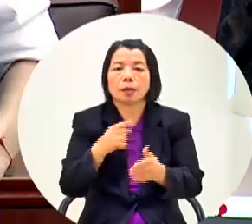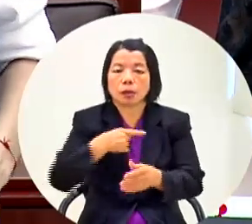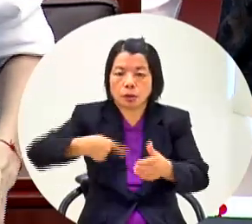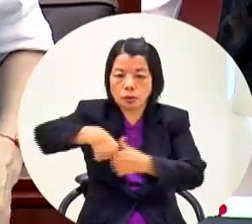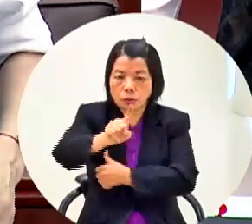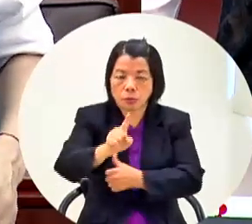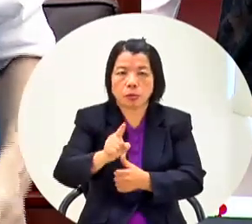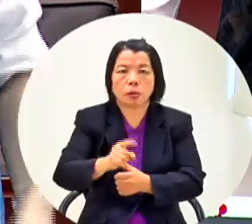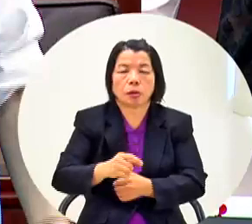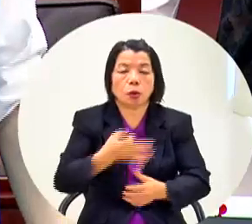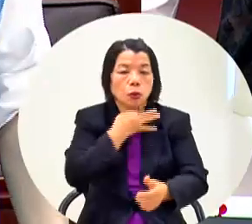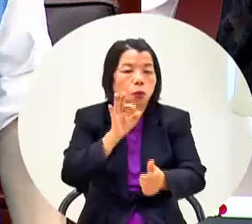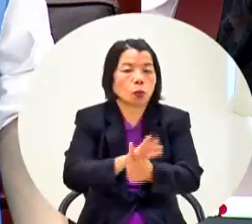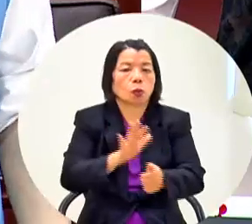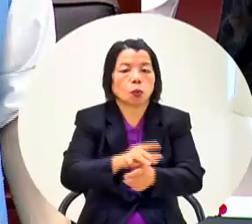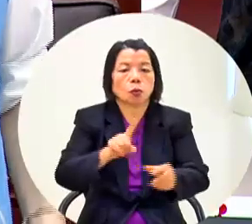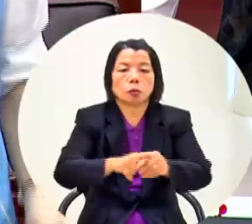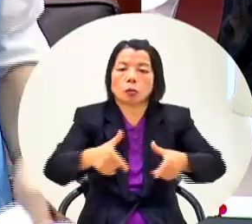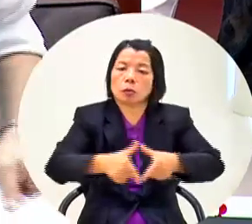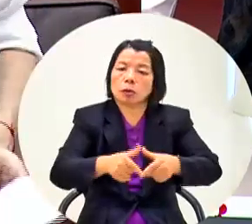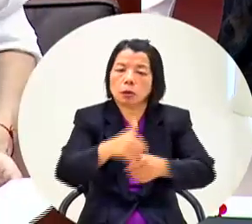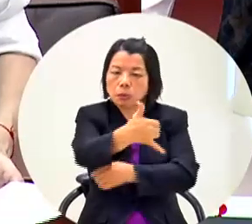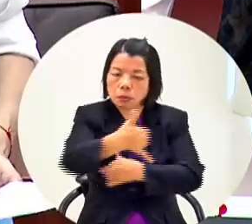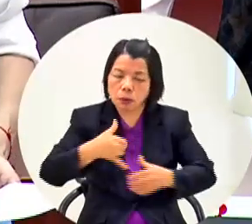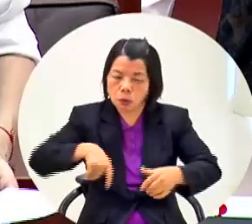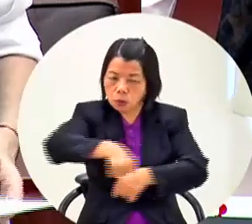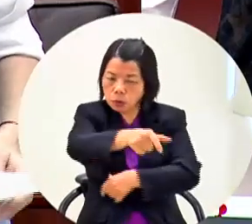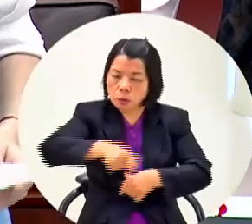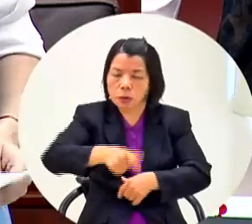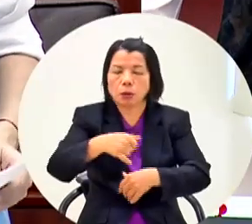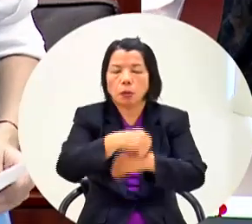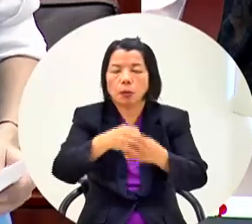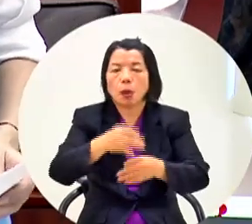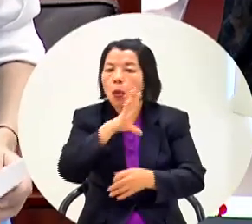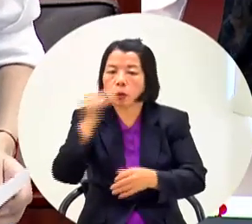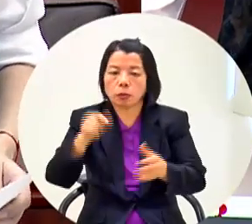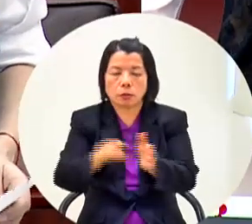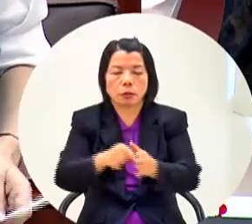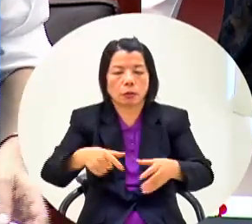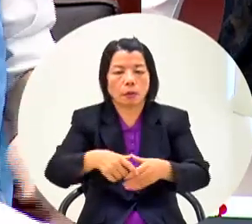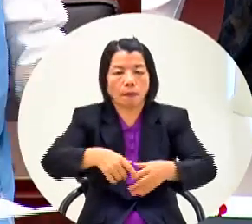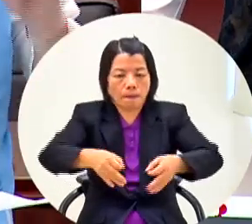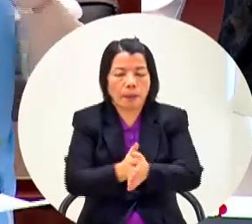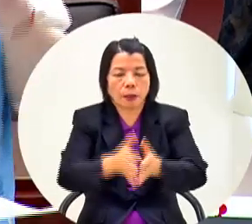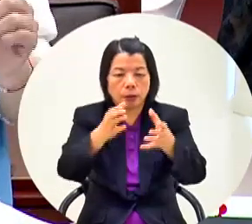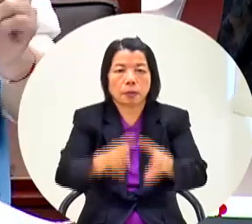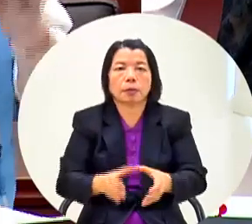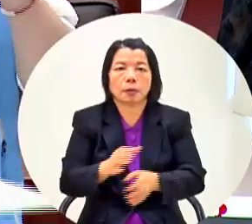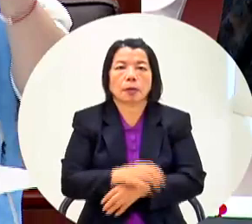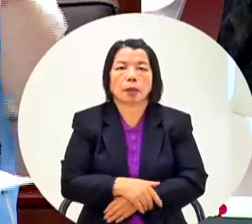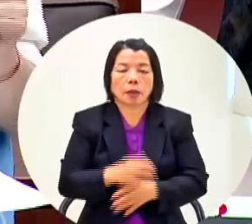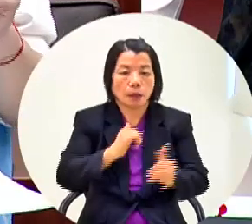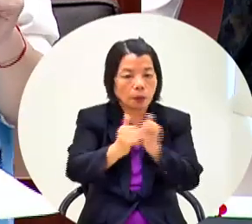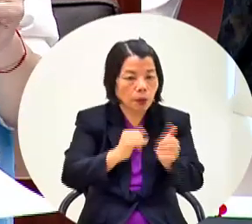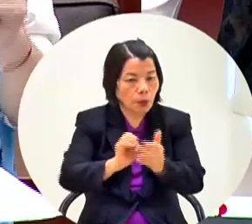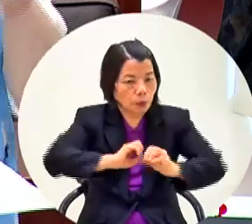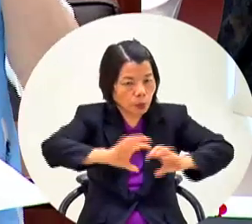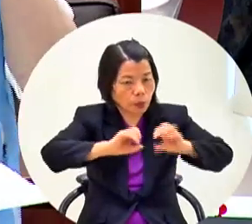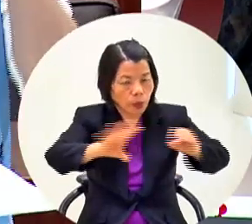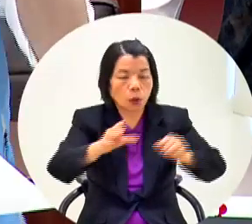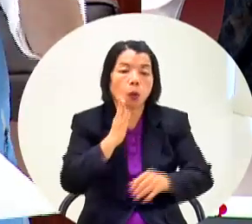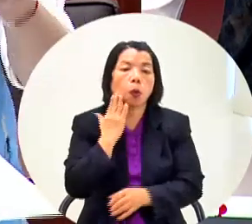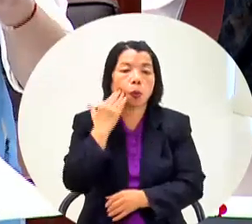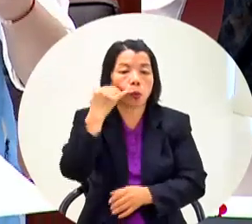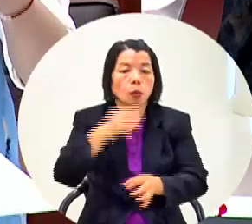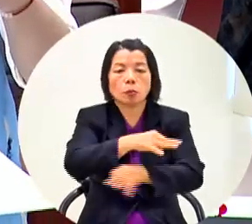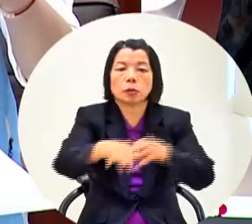您解决你的问题。这一点回去以后，我们立刻来办理，然后向市民朋友来宣导。你有经济上纾困的困难，